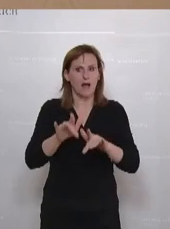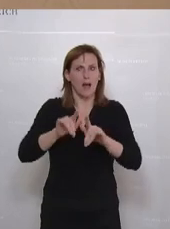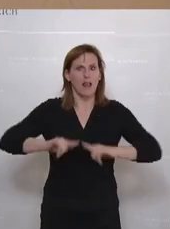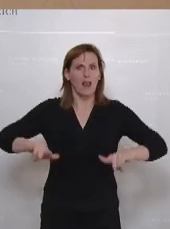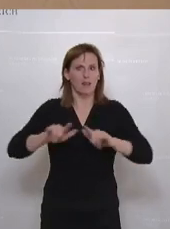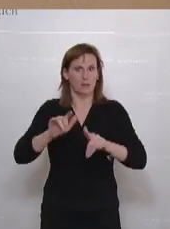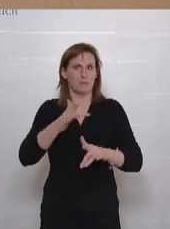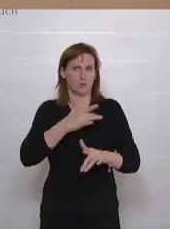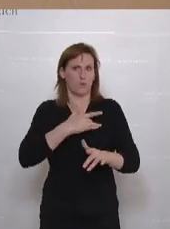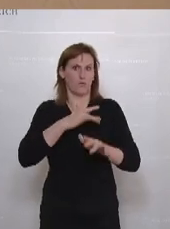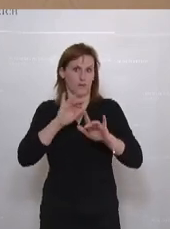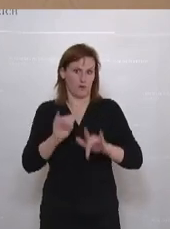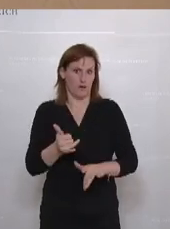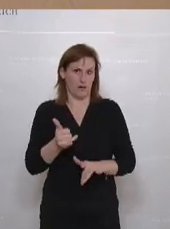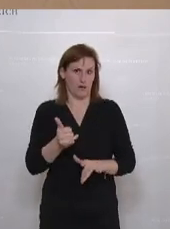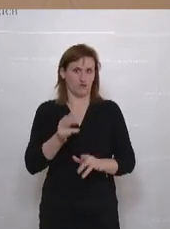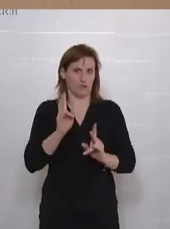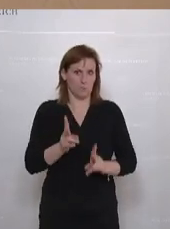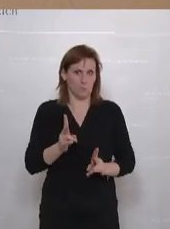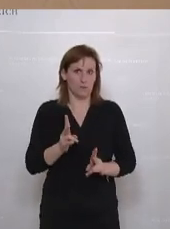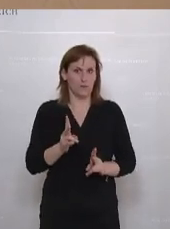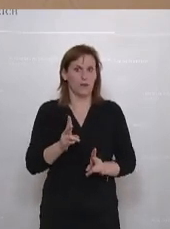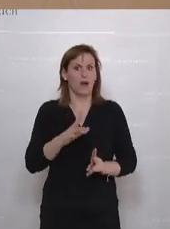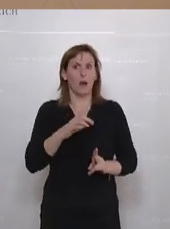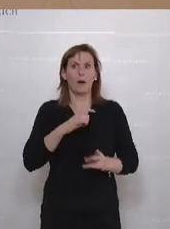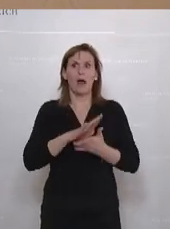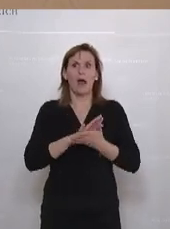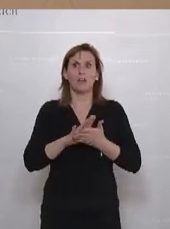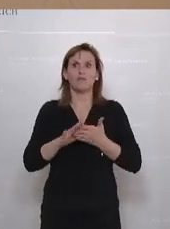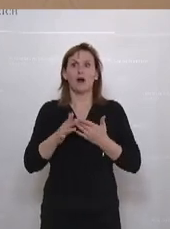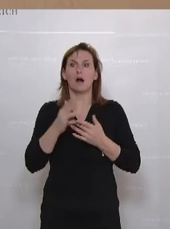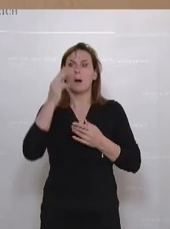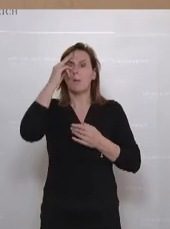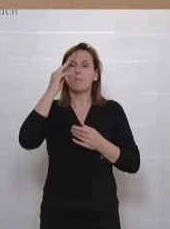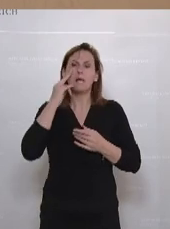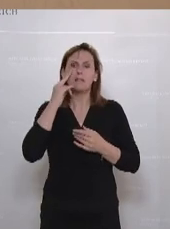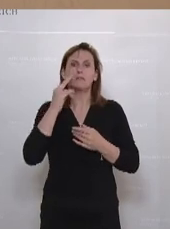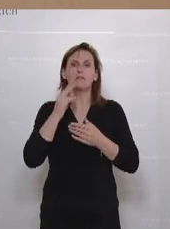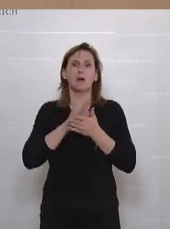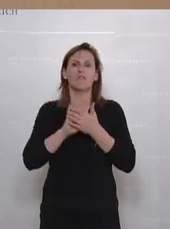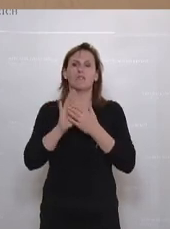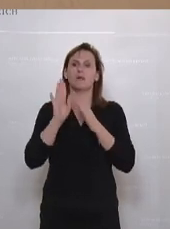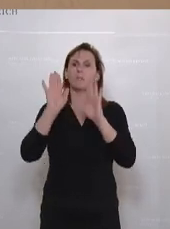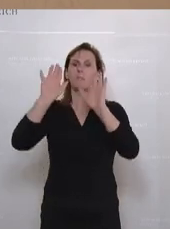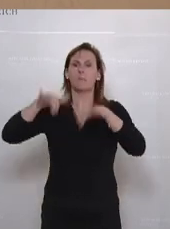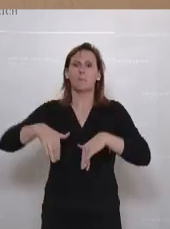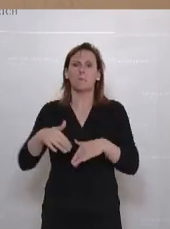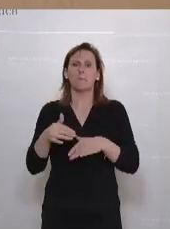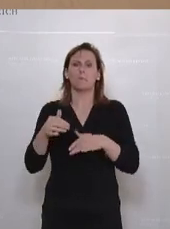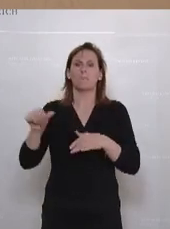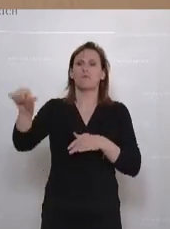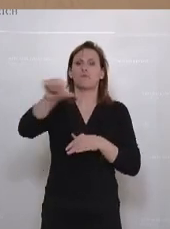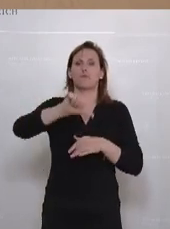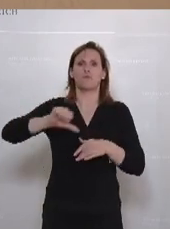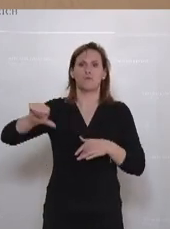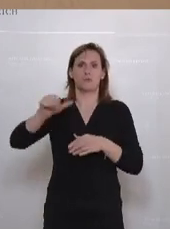betroffen. Aber es ist nicht so, dass wir einfach Geld blind in irgendeinen Staat reinschütten, sondern es gibt